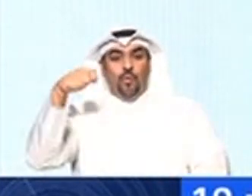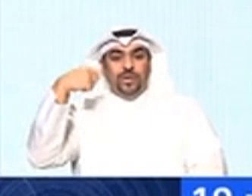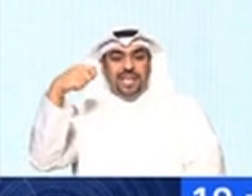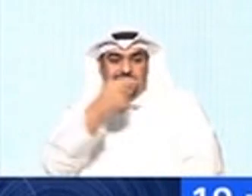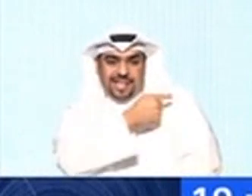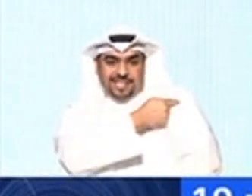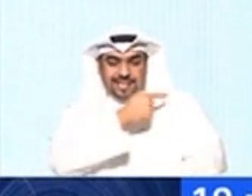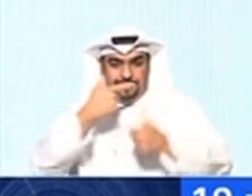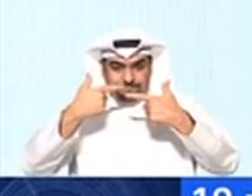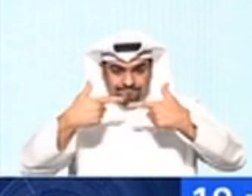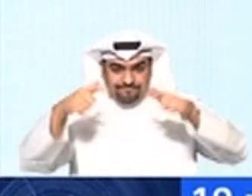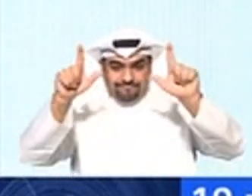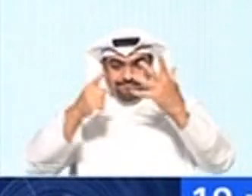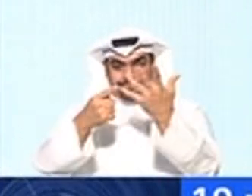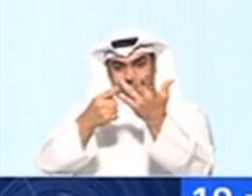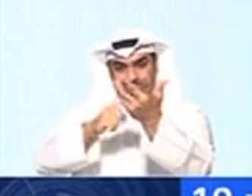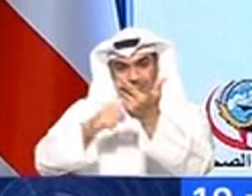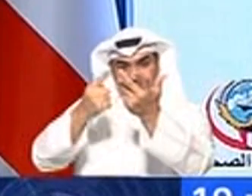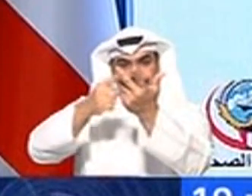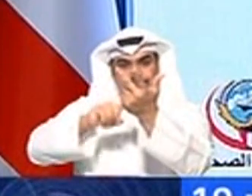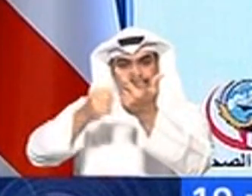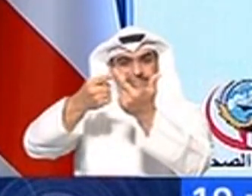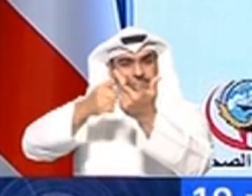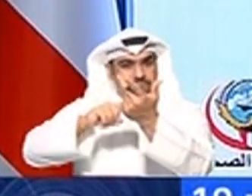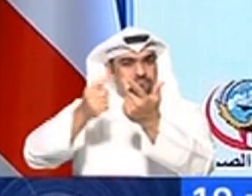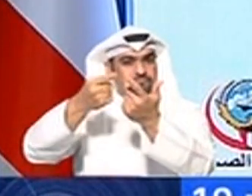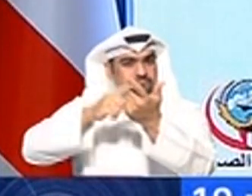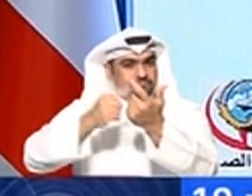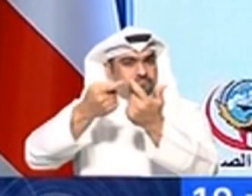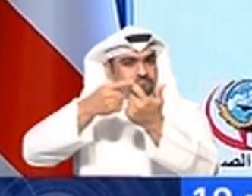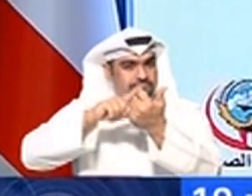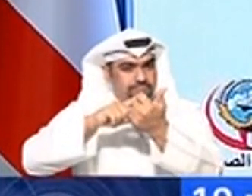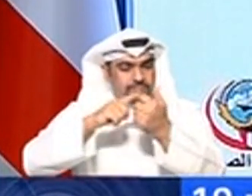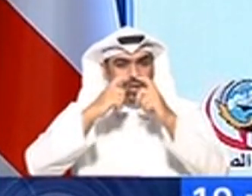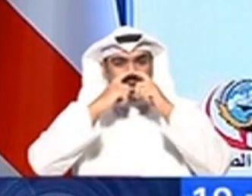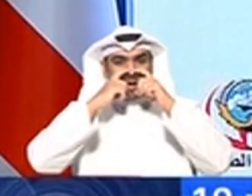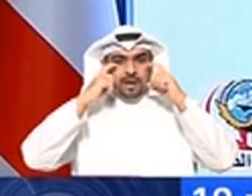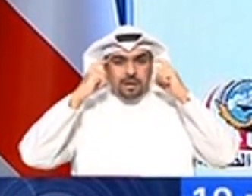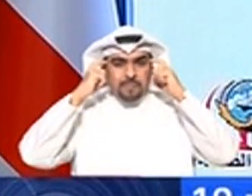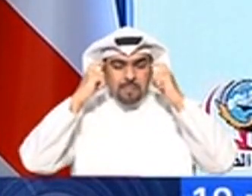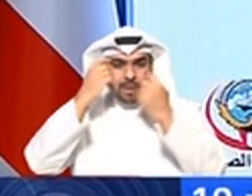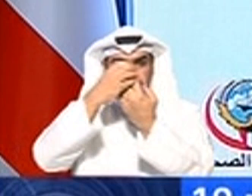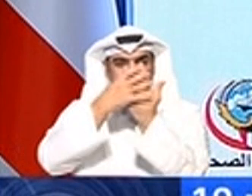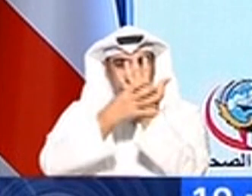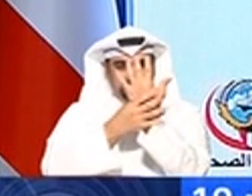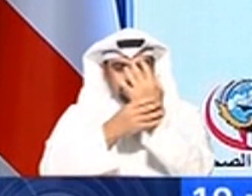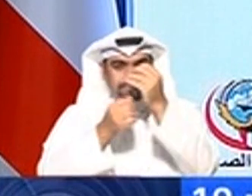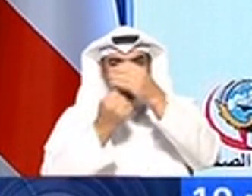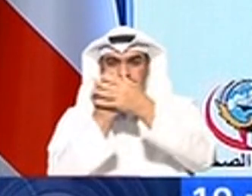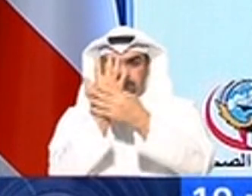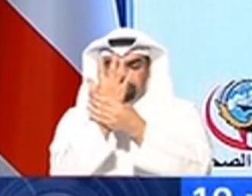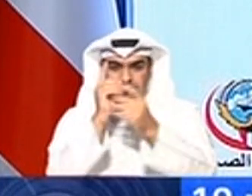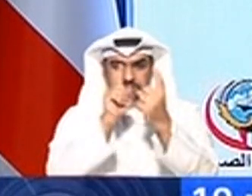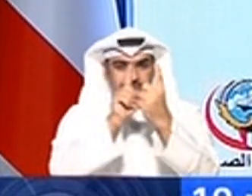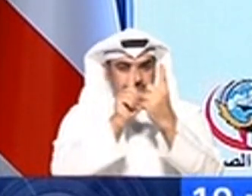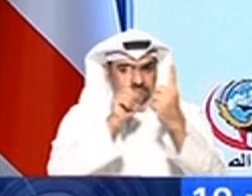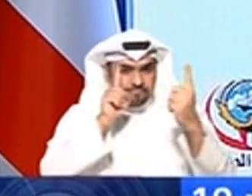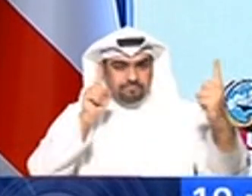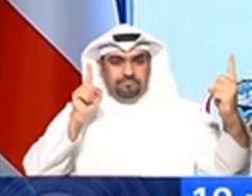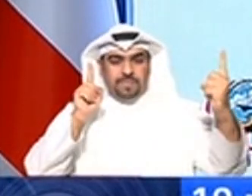الفيروس، فإنه كذلك مسؤولية كل منا في محاولة عدم نقل هذا الفيروس إلى أسرته ومن